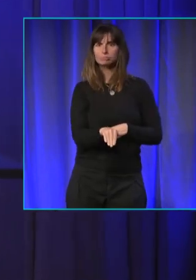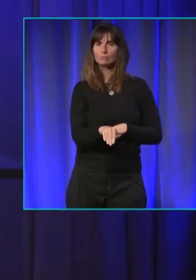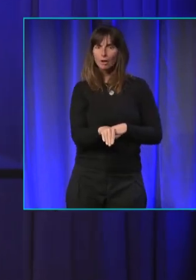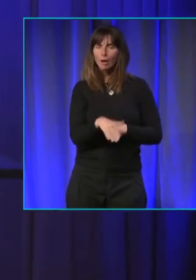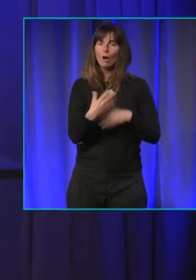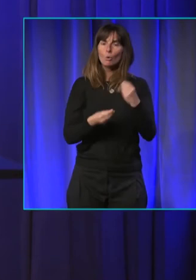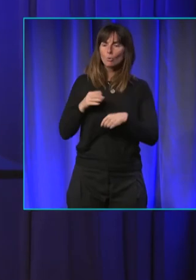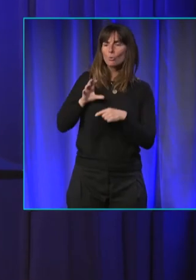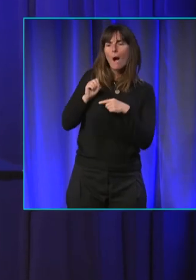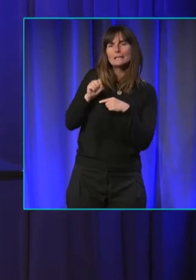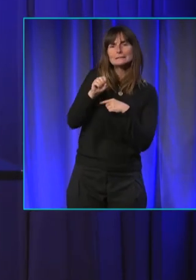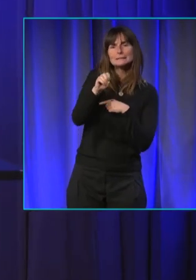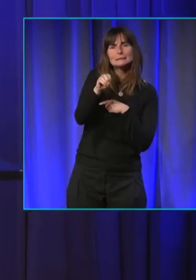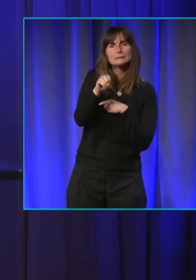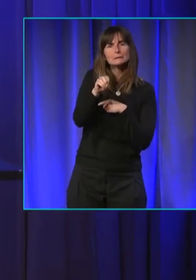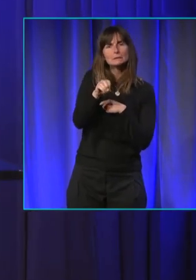l'acidose